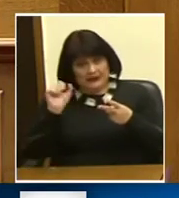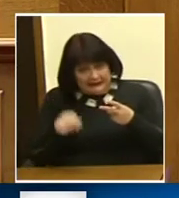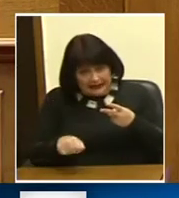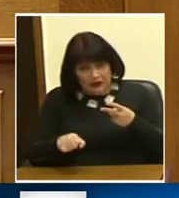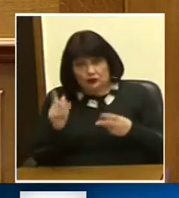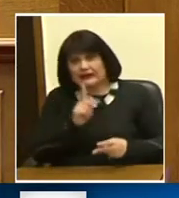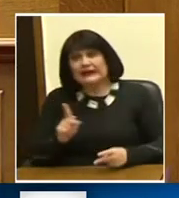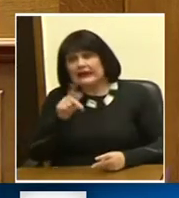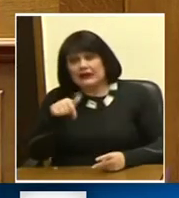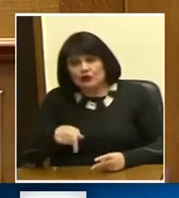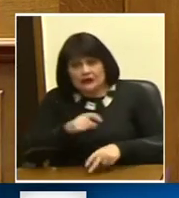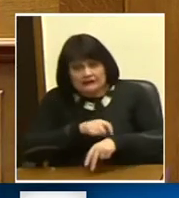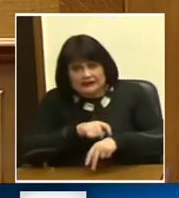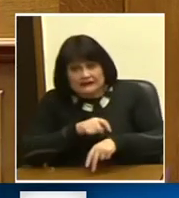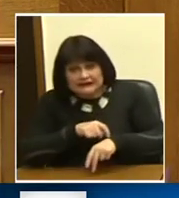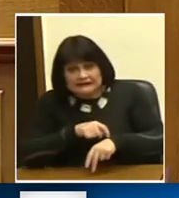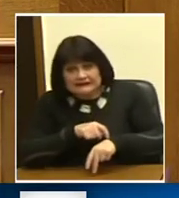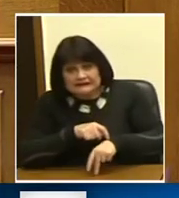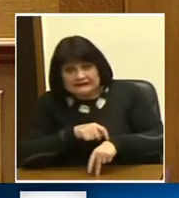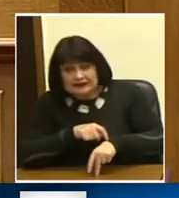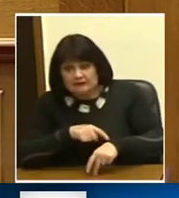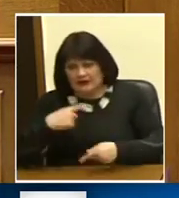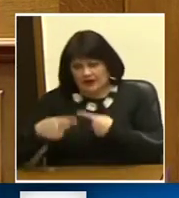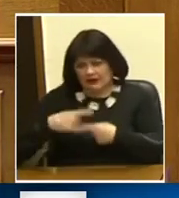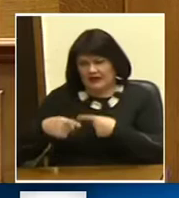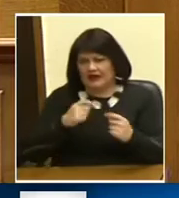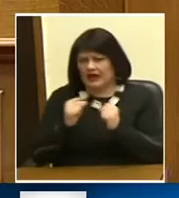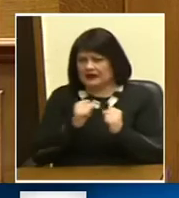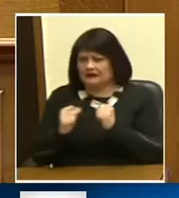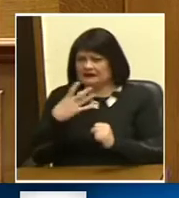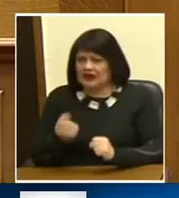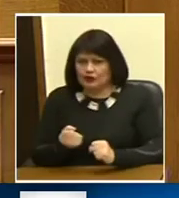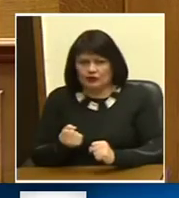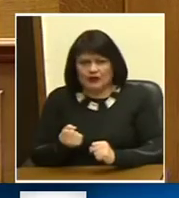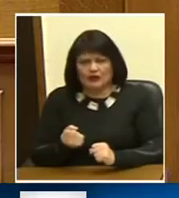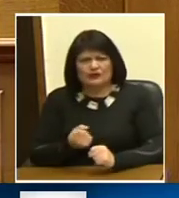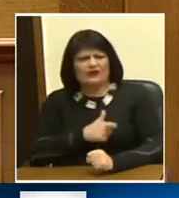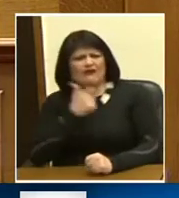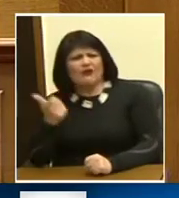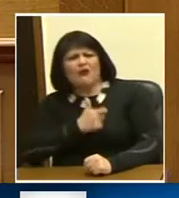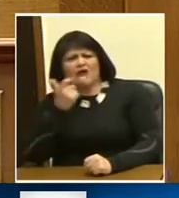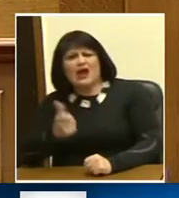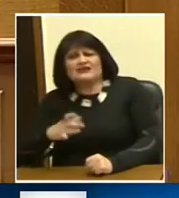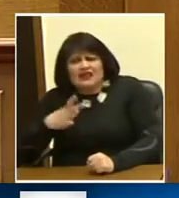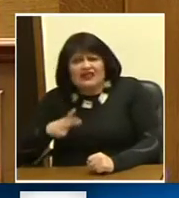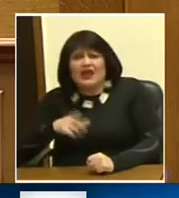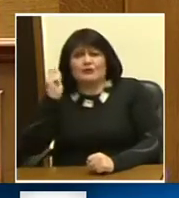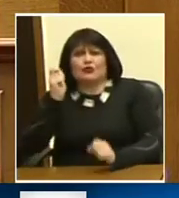κοινωνία, αυτή τη στιγμή και μετά την εμπειρία της κρίσης, φωνάζει ότι το πολιτικό